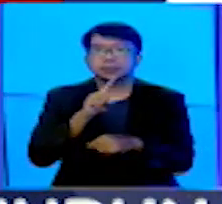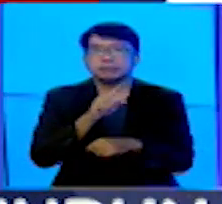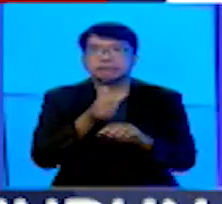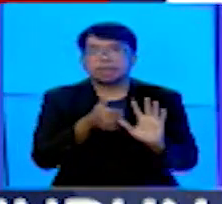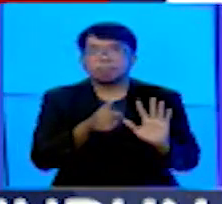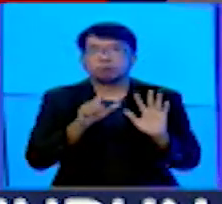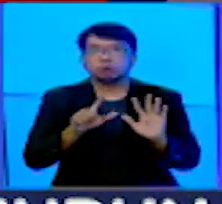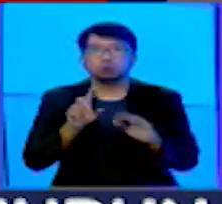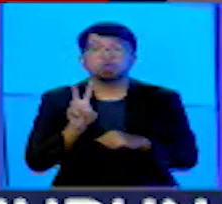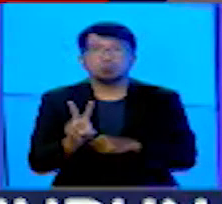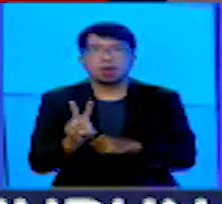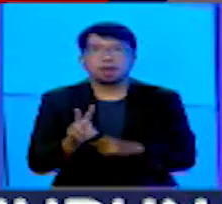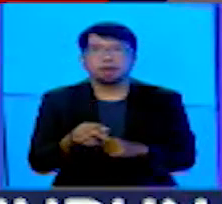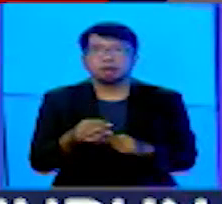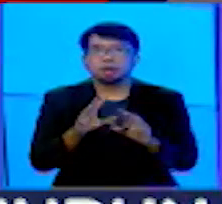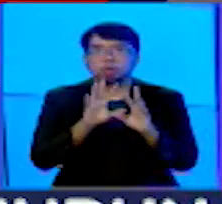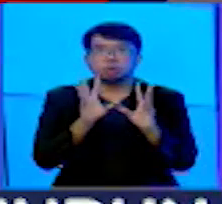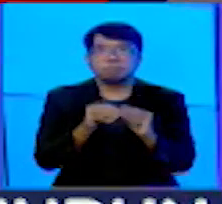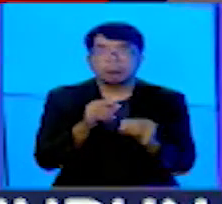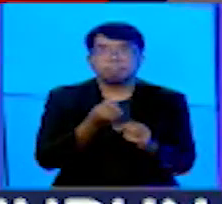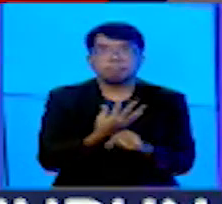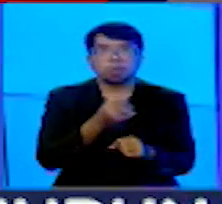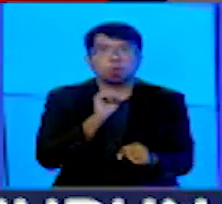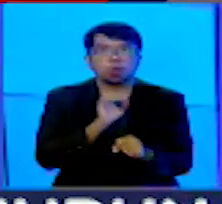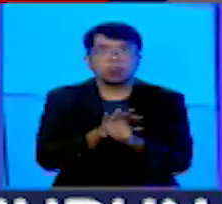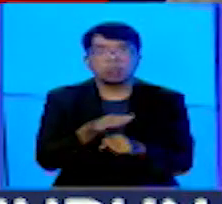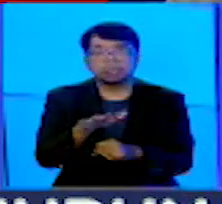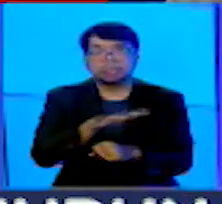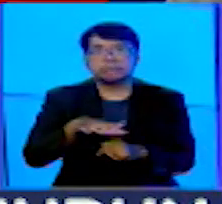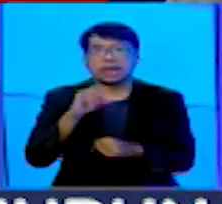672. Hingga total kasus positif COVID-19 di Jakarta mencapai